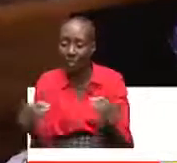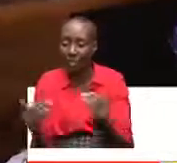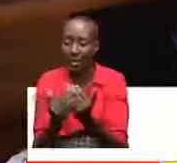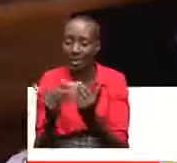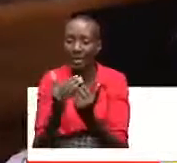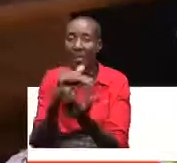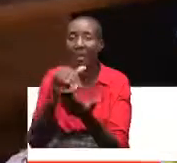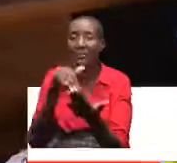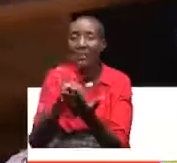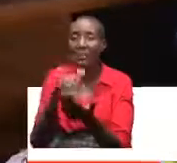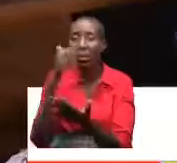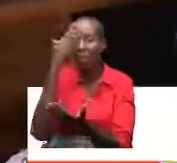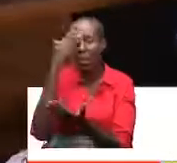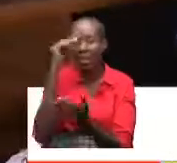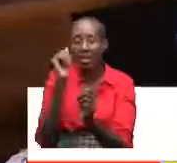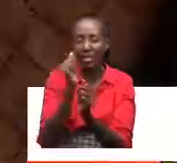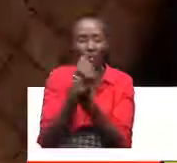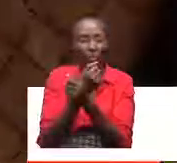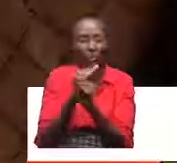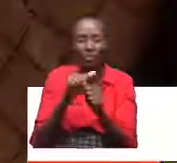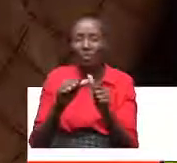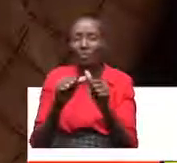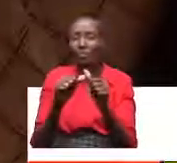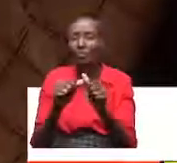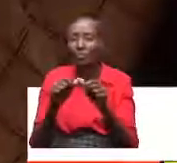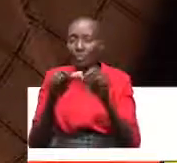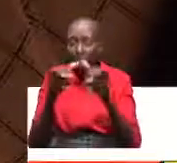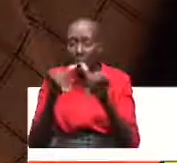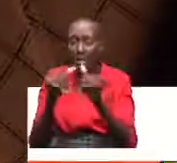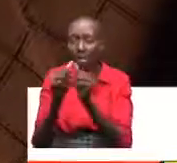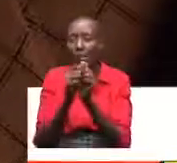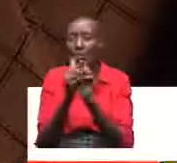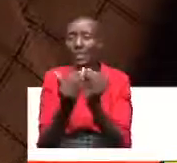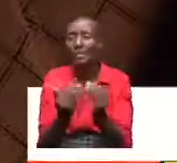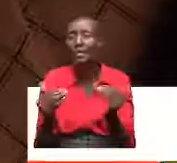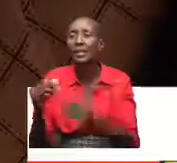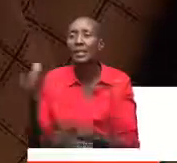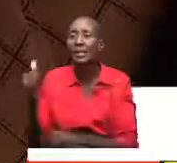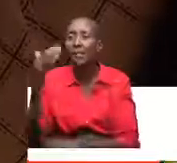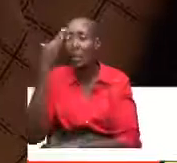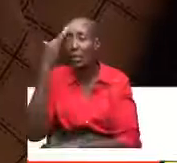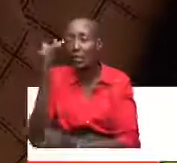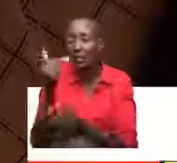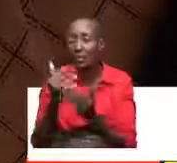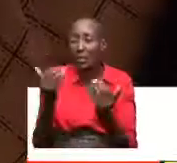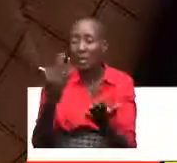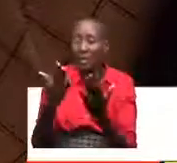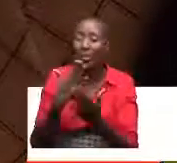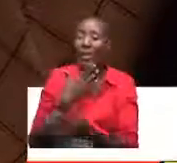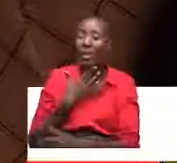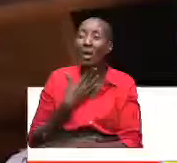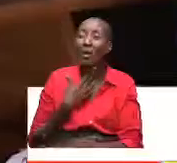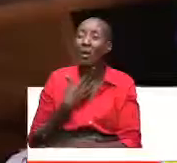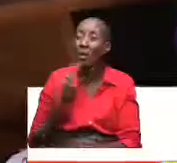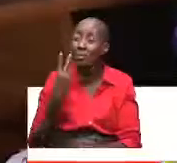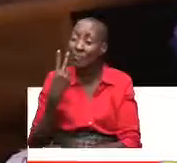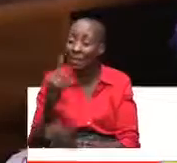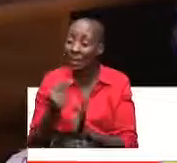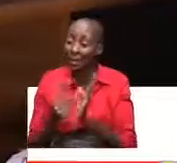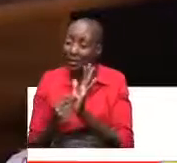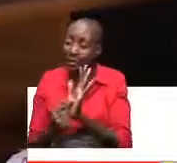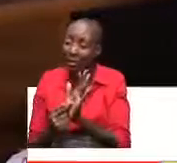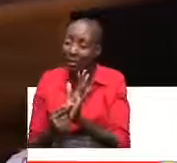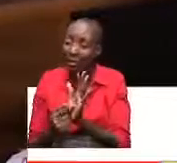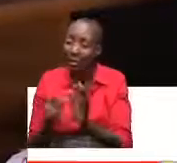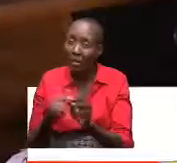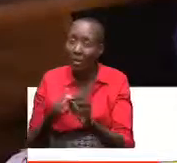na watoto wengine haikuwa rahisi. Maana ungepata watoto wanataka waone kama kwa mfano